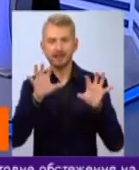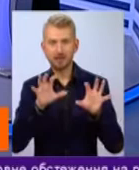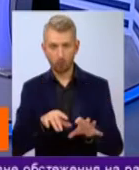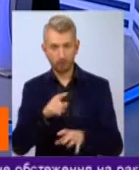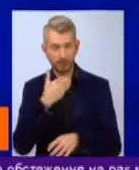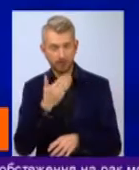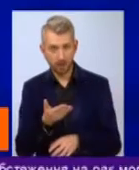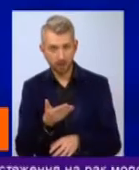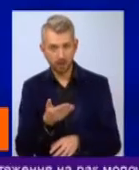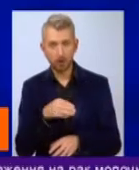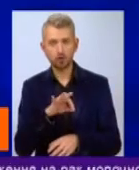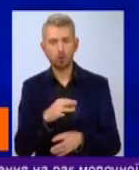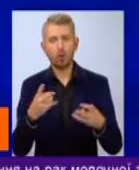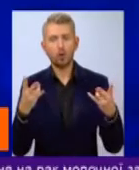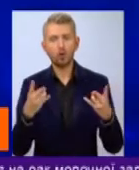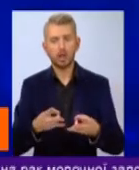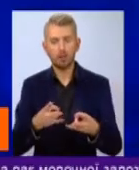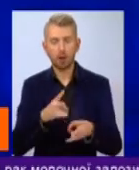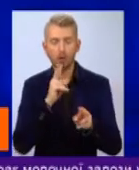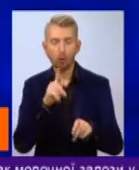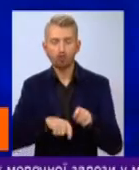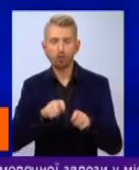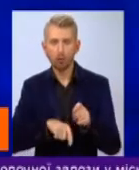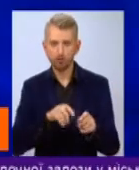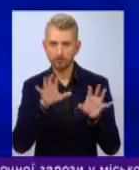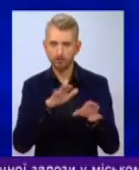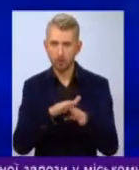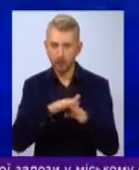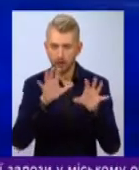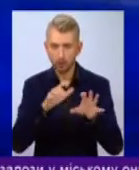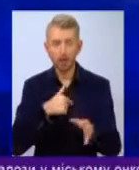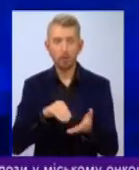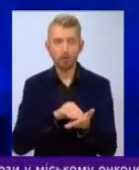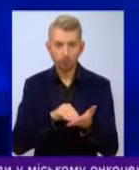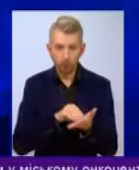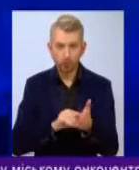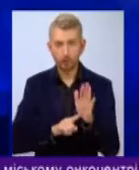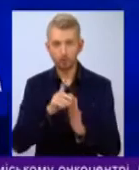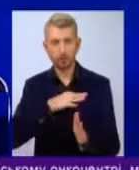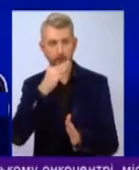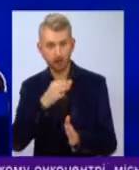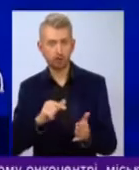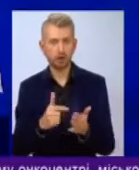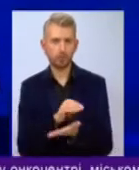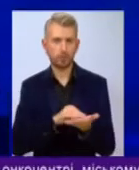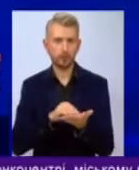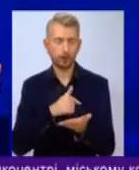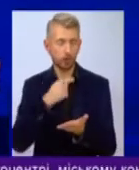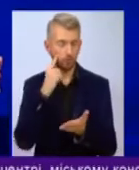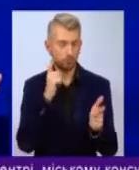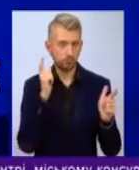спитали, то треба контроль цих законів. Я ще раз повторюю, я це на початку сказала, і ще раз хочу повторити. І з цим, я гадаю,